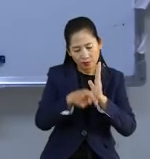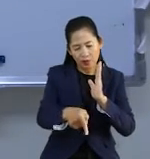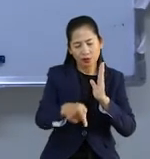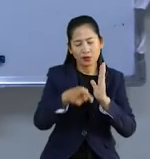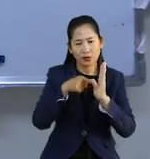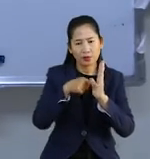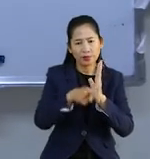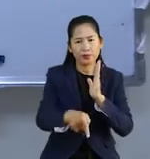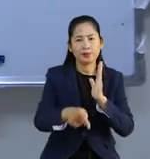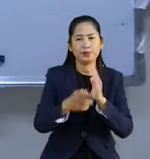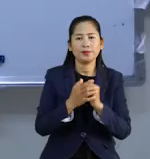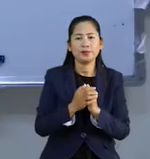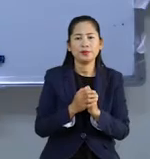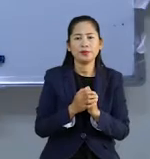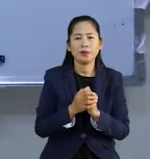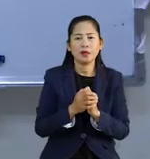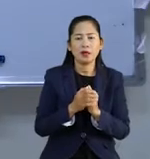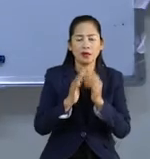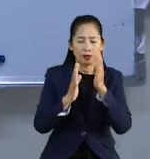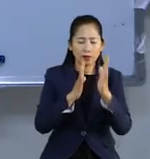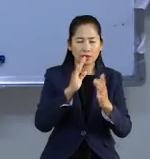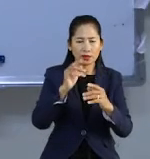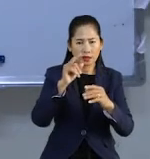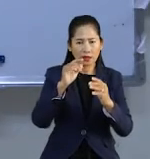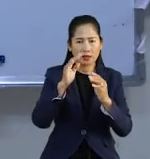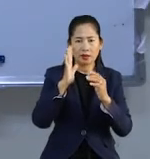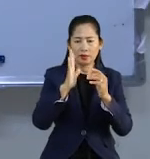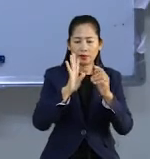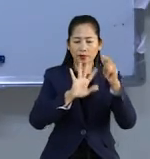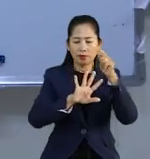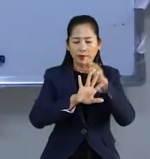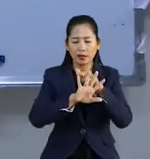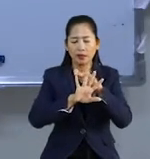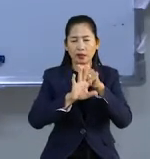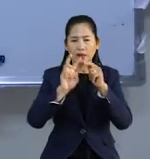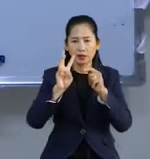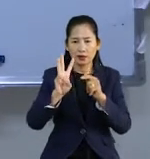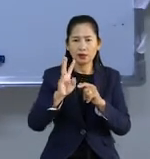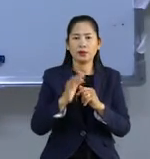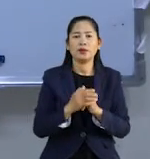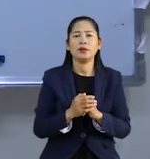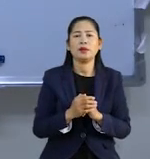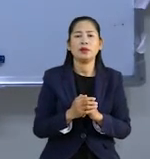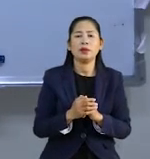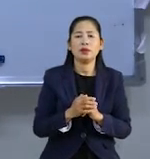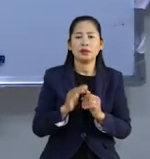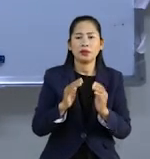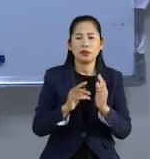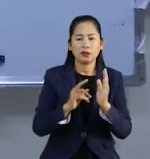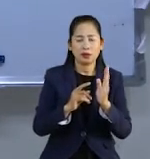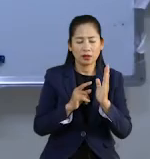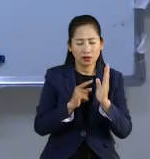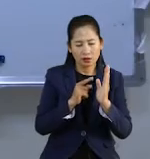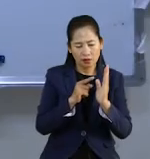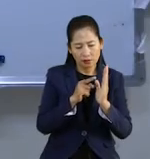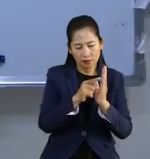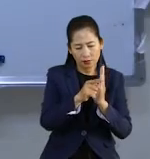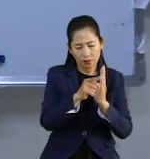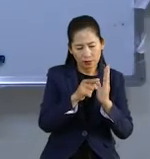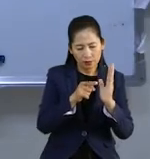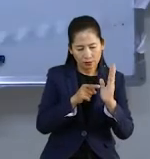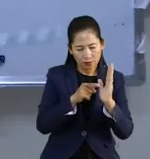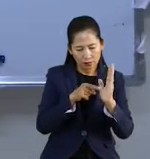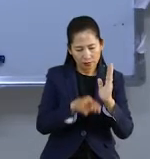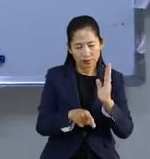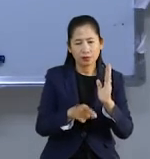ตื่นเปี้ยหยอบจังมีสัญญาผัดเลินเลือสอโยนะก็นะบาดตึ้งเปียยวดทัดเนยจันหลอดตึ้งประจ